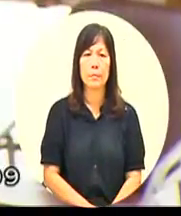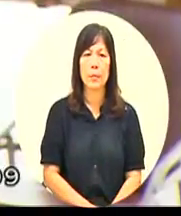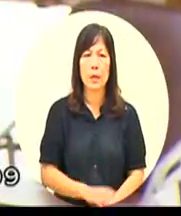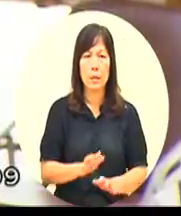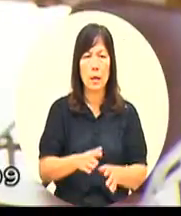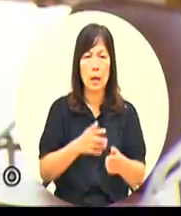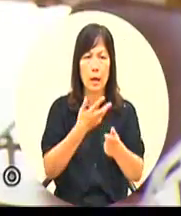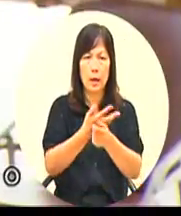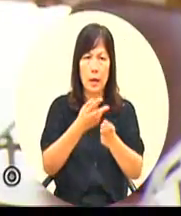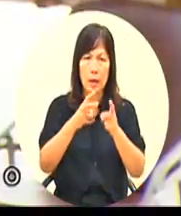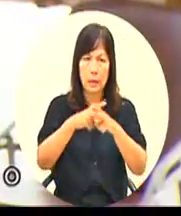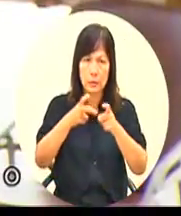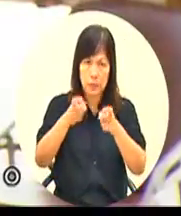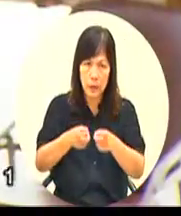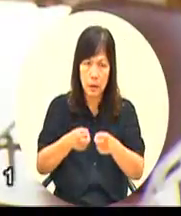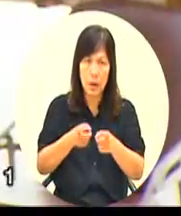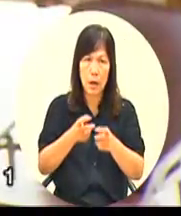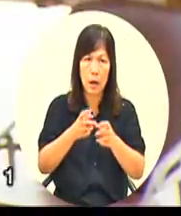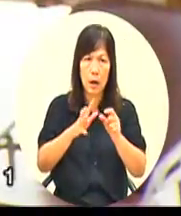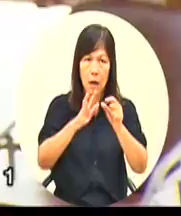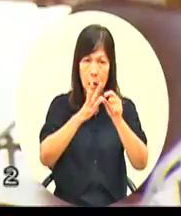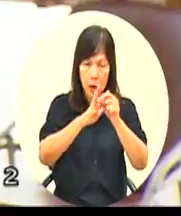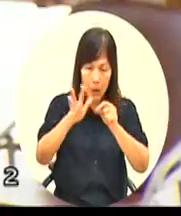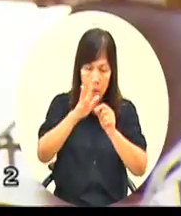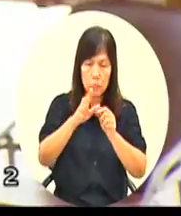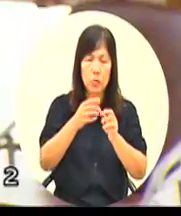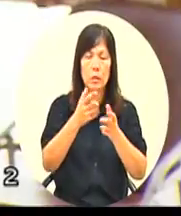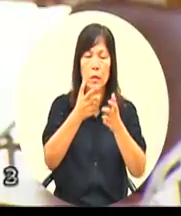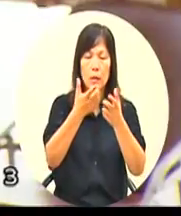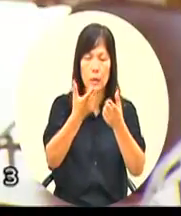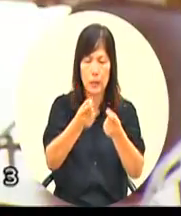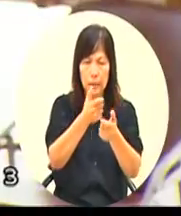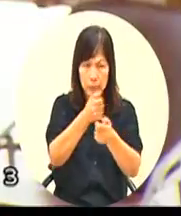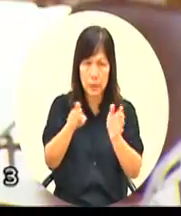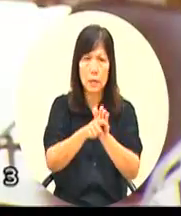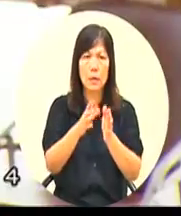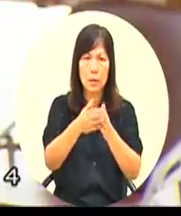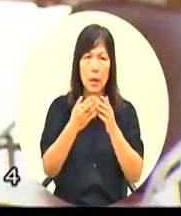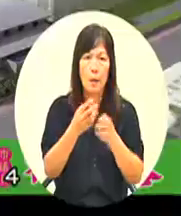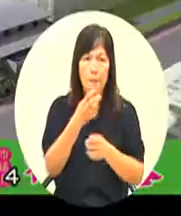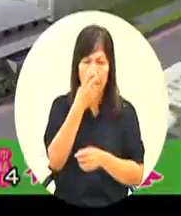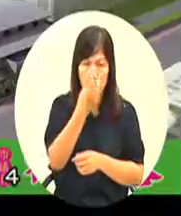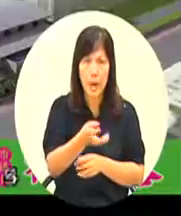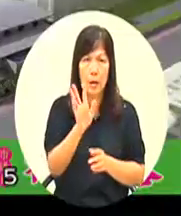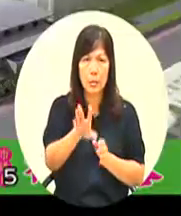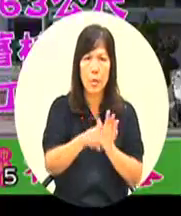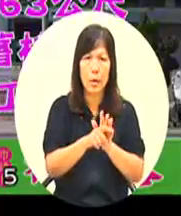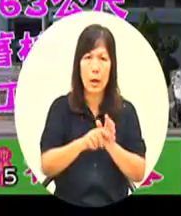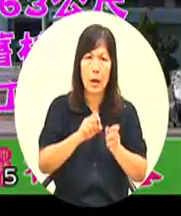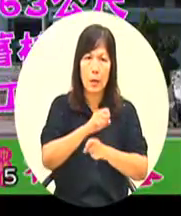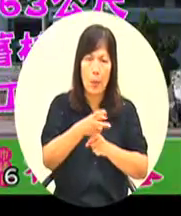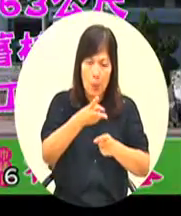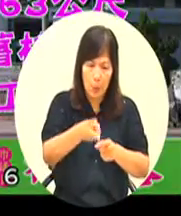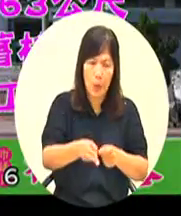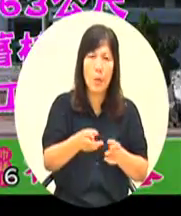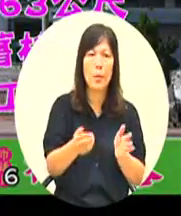小港高中当然也谢谢我们都有去做那个动土剪彩了